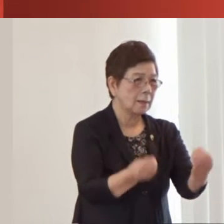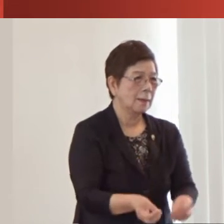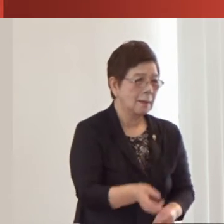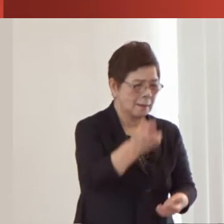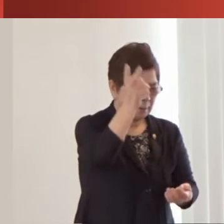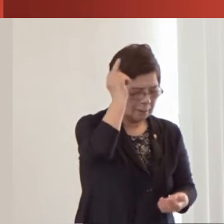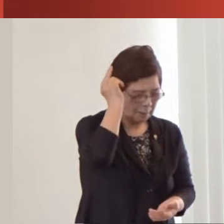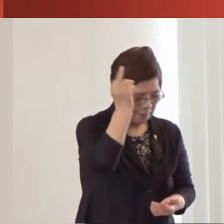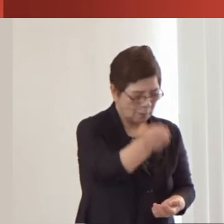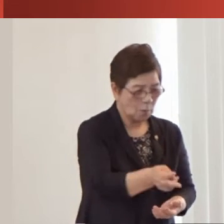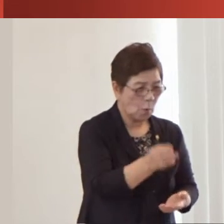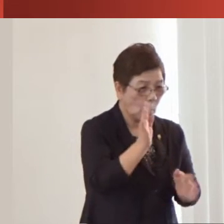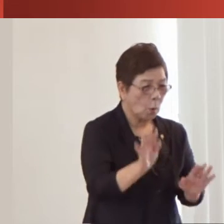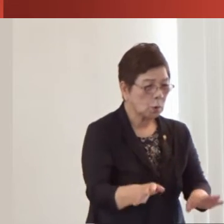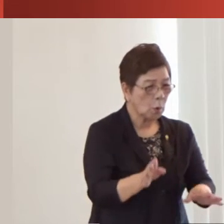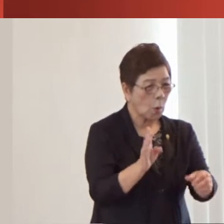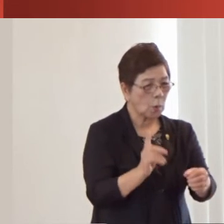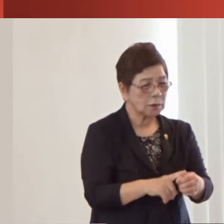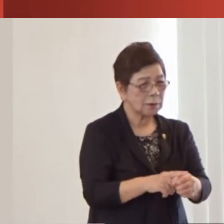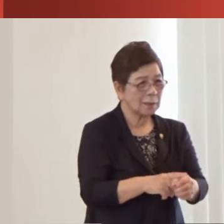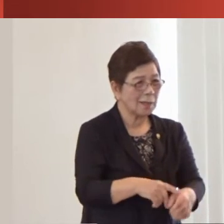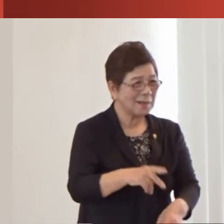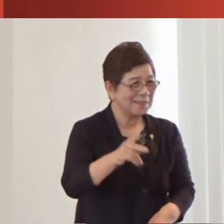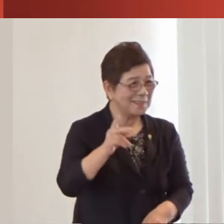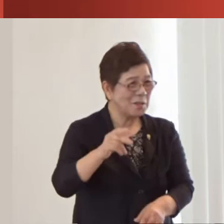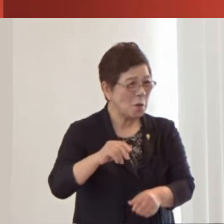の子、今年のカープの、